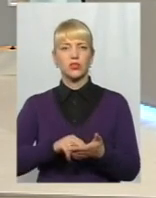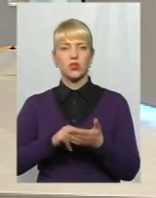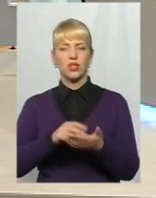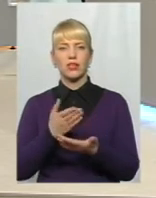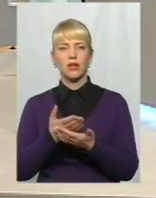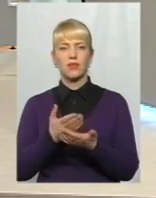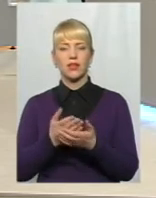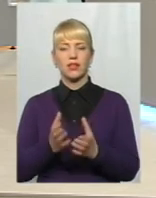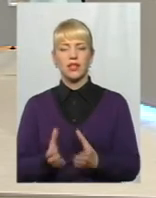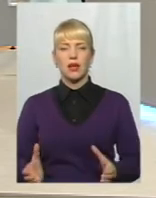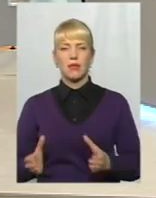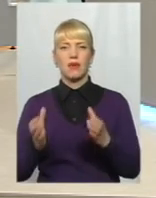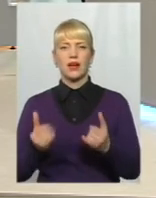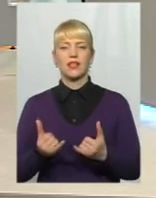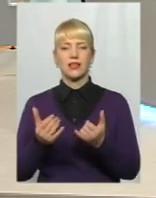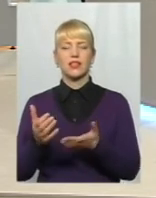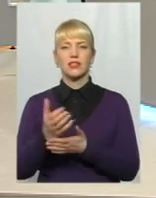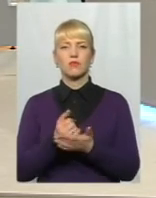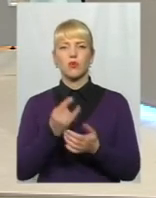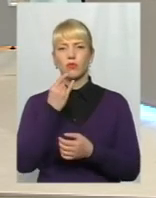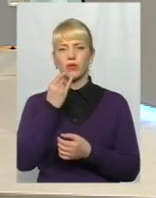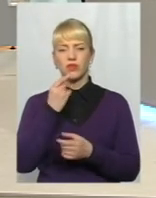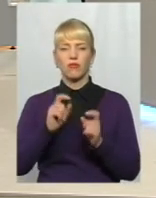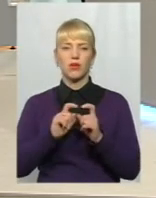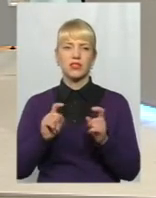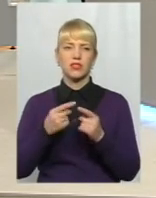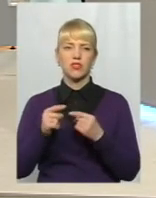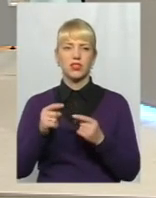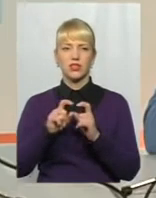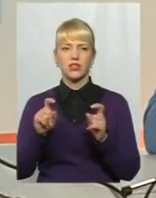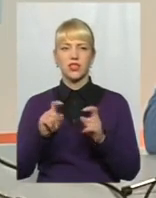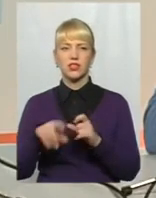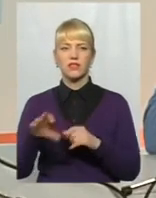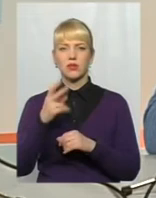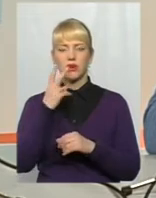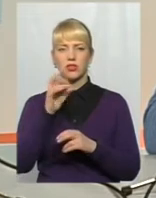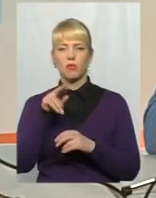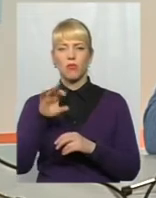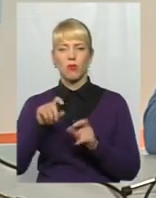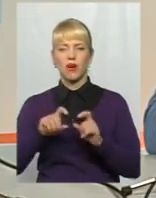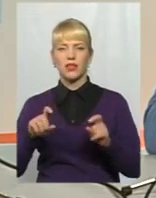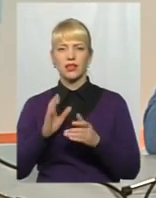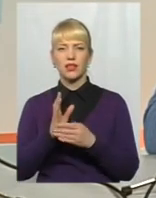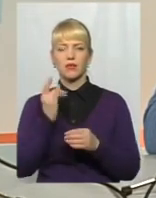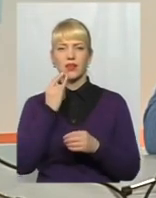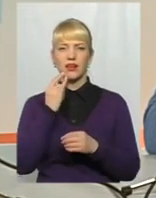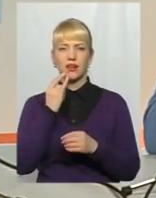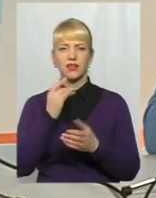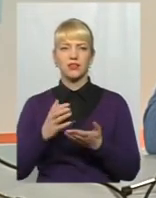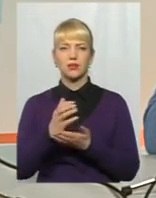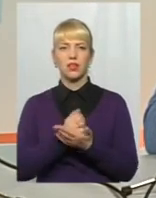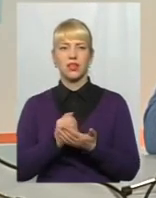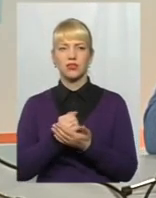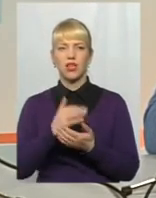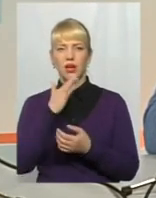прикладу, баки для збору батарейок у магазинах чи інших закладах? Оскільки ми бачимо по магазинах, ми всі бачимо, що батарейки в магазинах багато